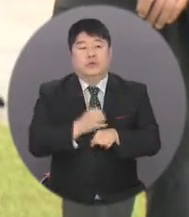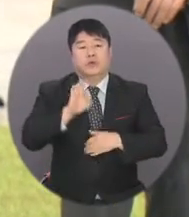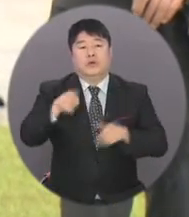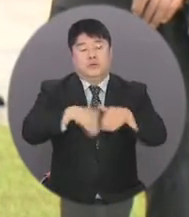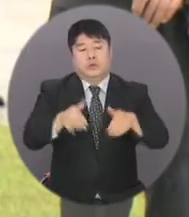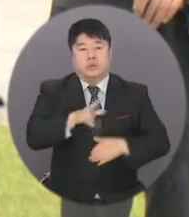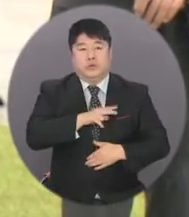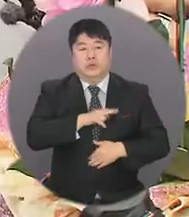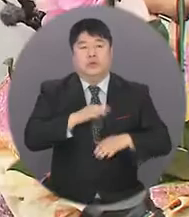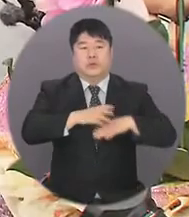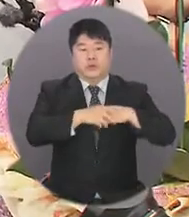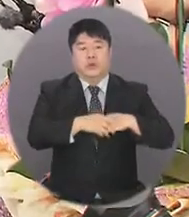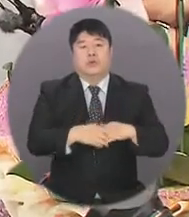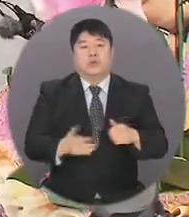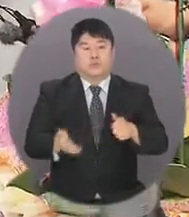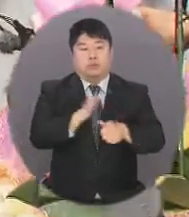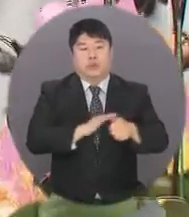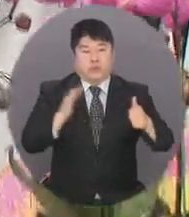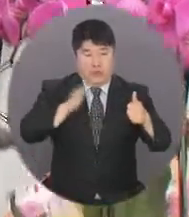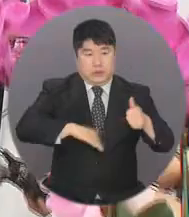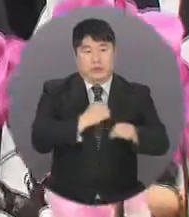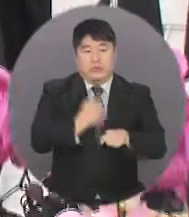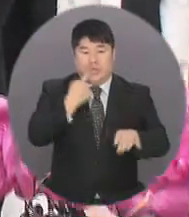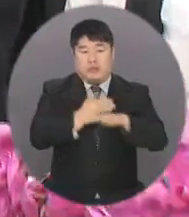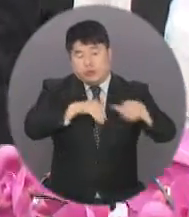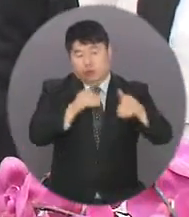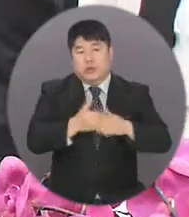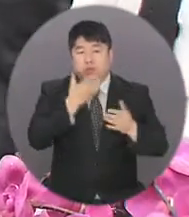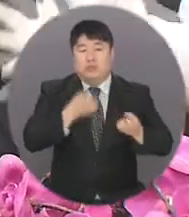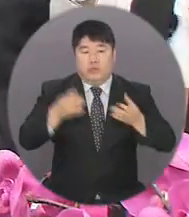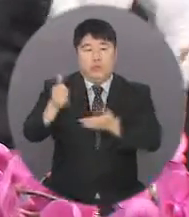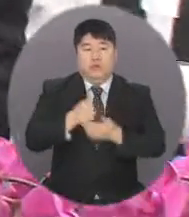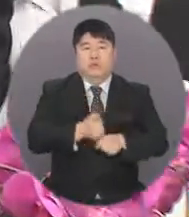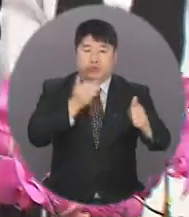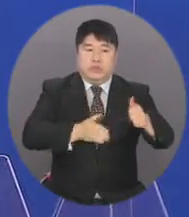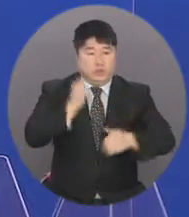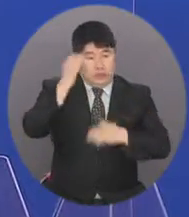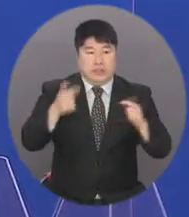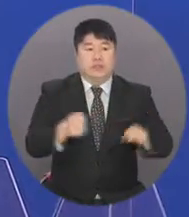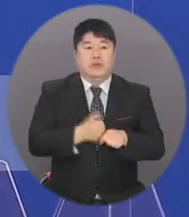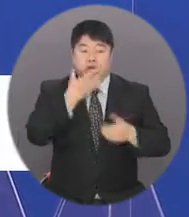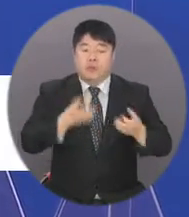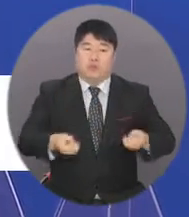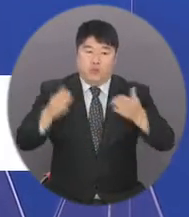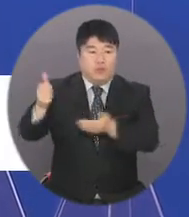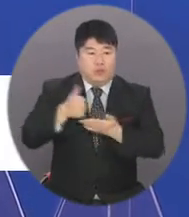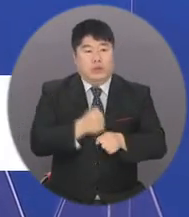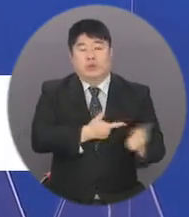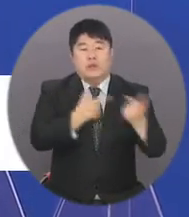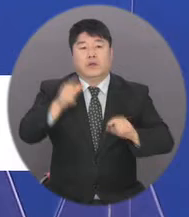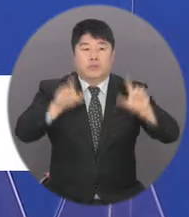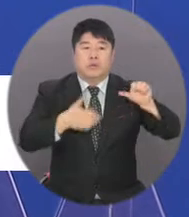의원들과 손잡고 묘지도 참배했습니다. 민주당은 환영한다면서도 당부도 잊지 않았습니다. 환영을 하고 이러한 모습이